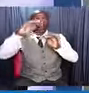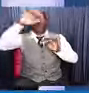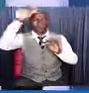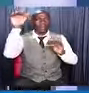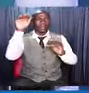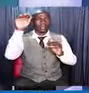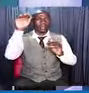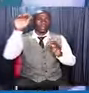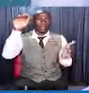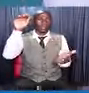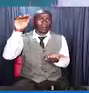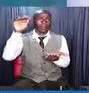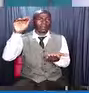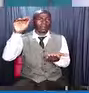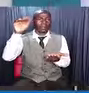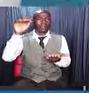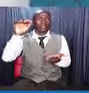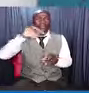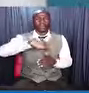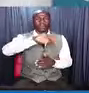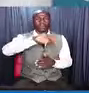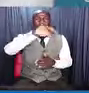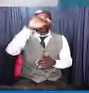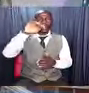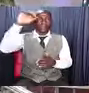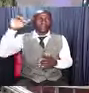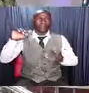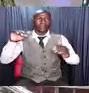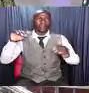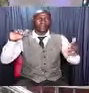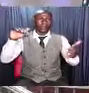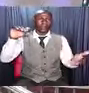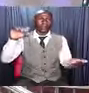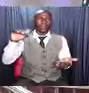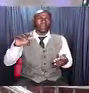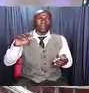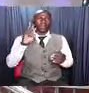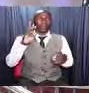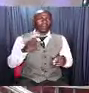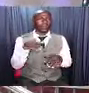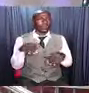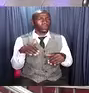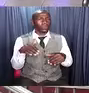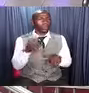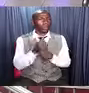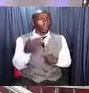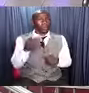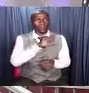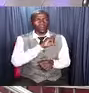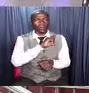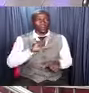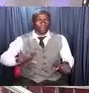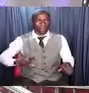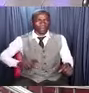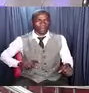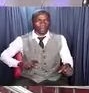And in the mountains. In the valleys and in the mountains, nitafanya, I will do kazi ya Bwana, the